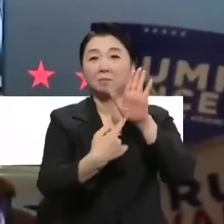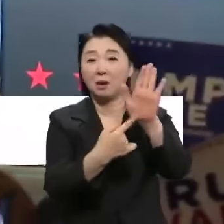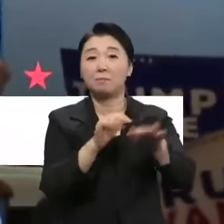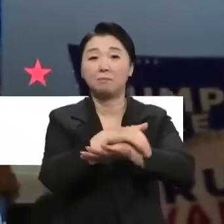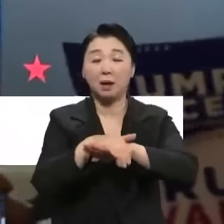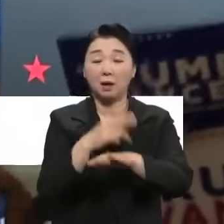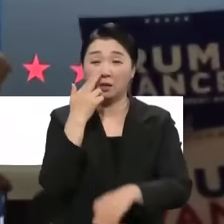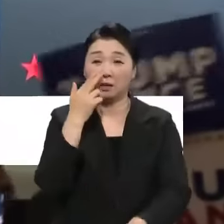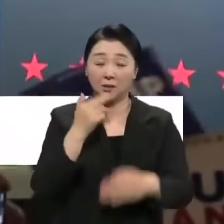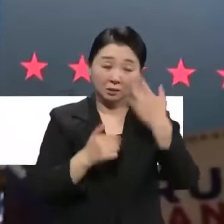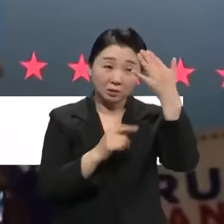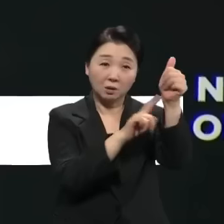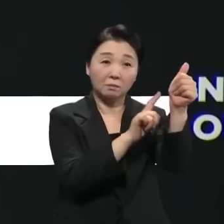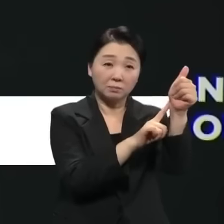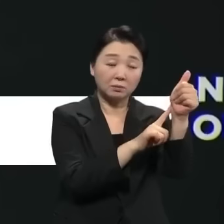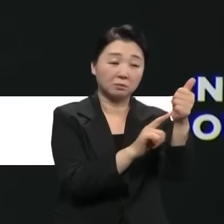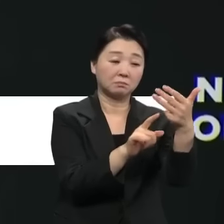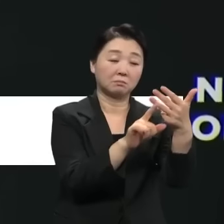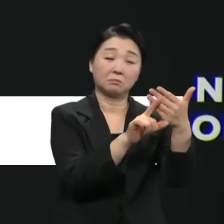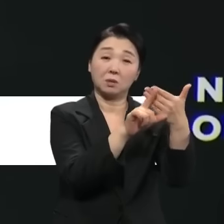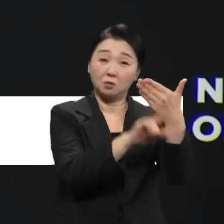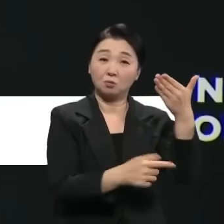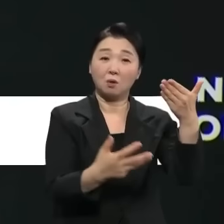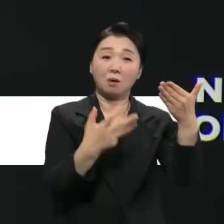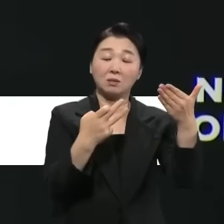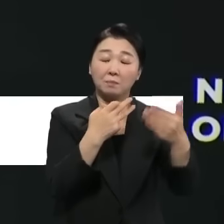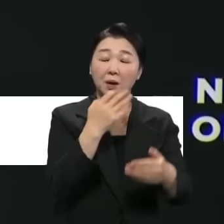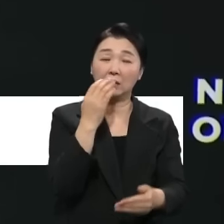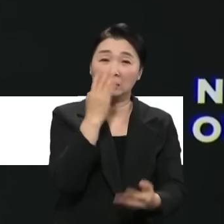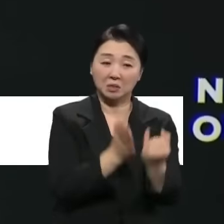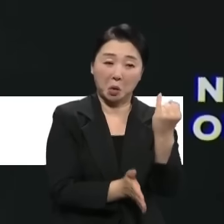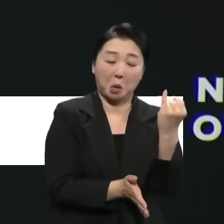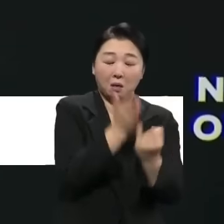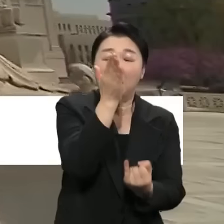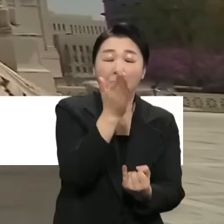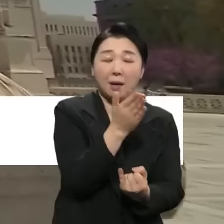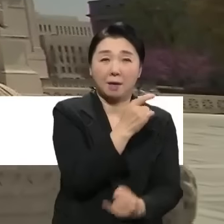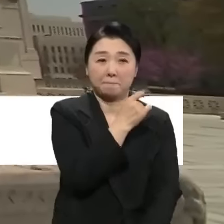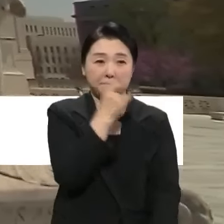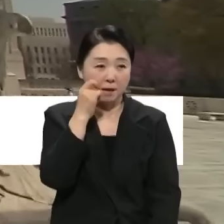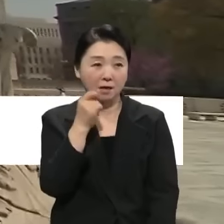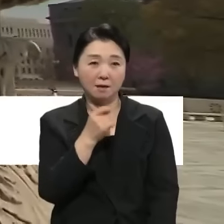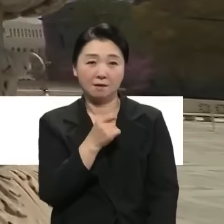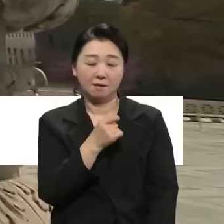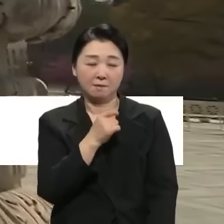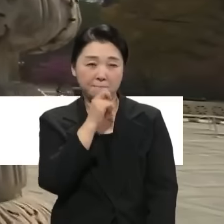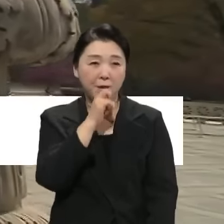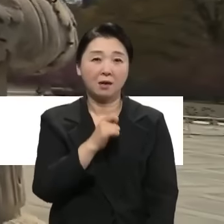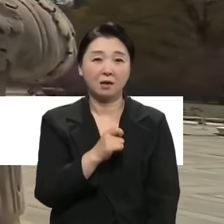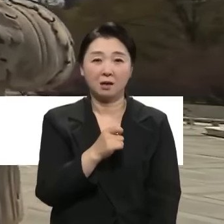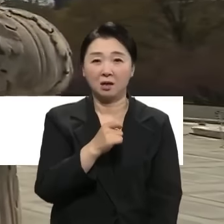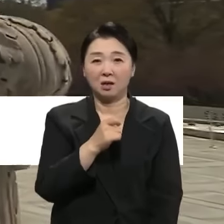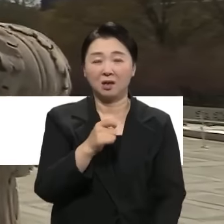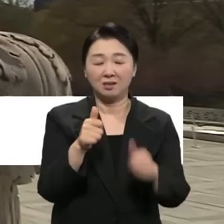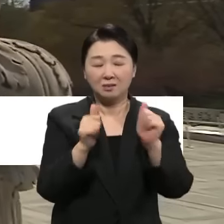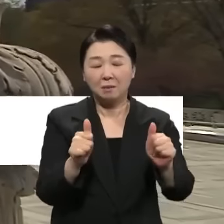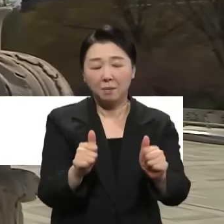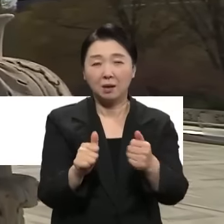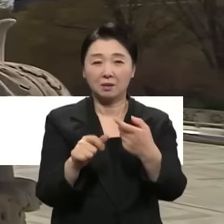전 대통령은 다음 달 18일로 예정된 성추문 입막은 돈 지급과 관련된 선고를 11월 대선 이후로